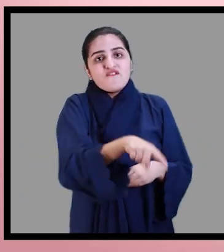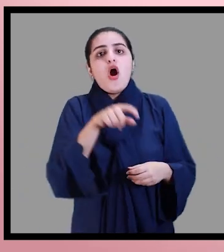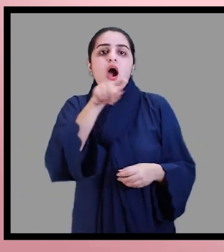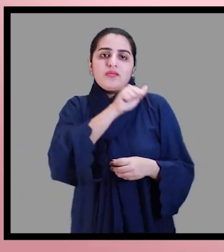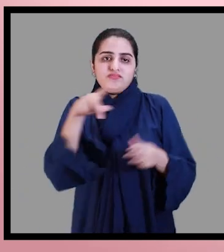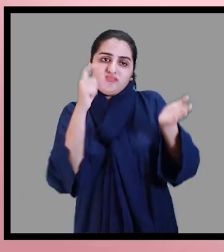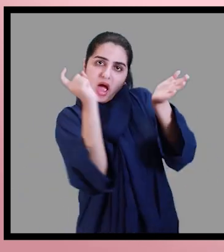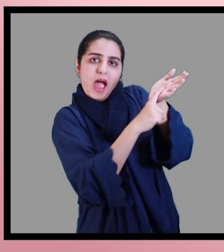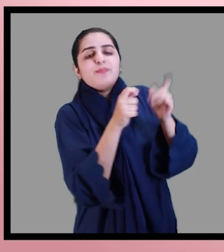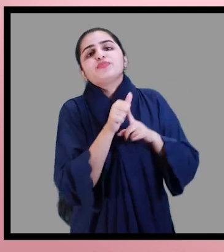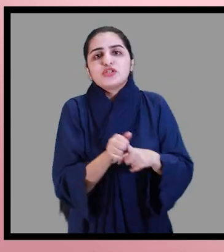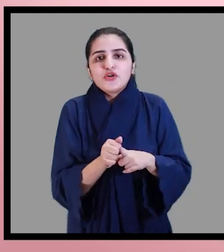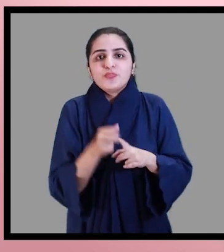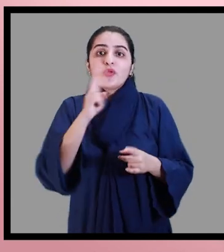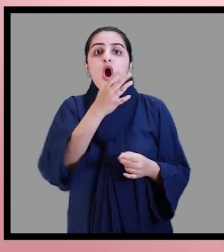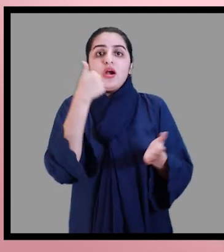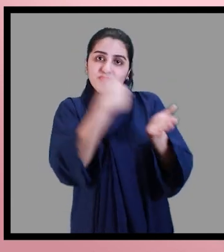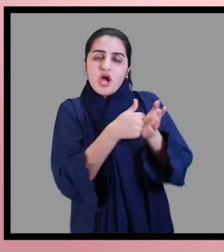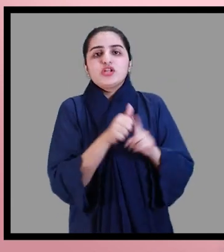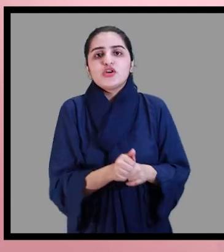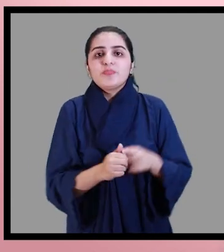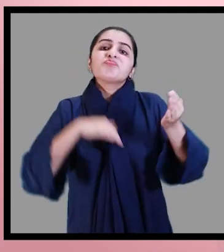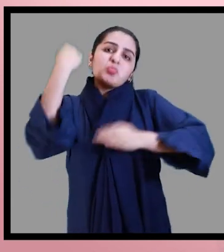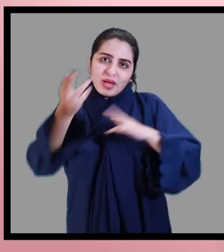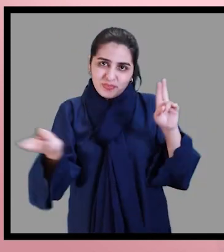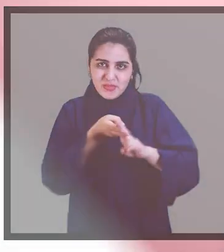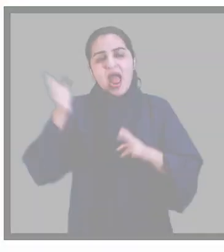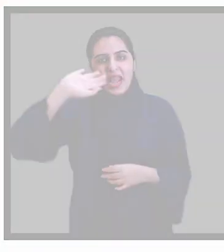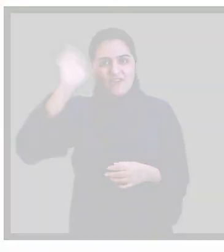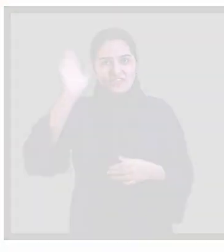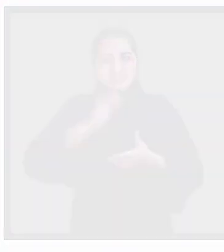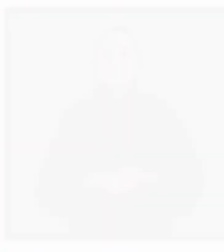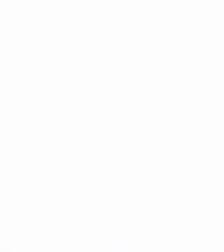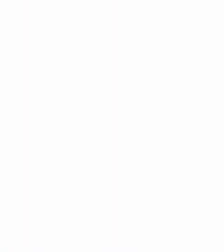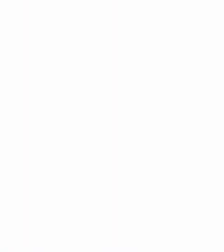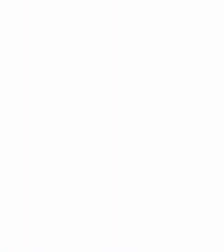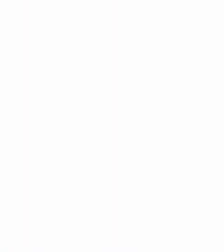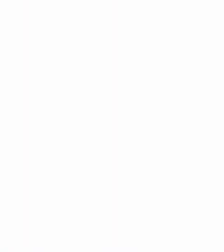सब्सक्राइब और पेज को लाइक करना ना भूलें। अगली दफ़ा के लिए हमें इजाज़त दीजिए। अल्लाह हाफ़िज़।